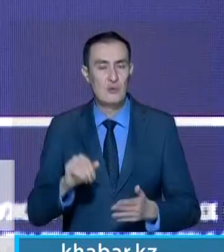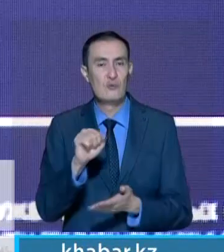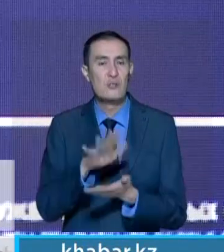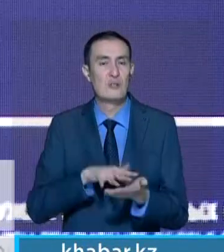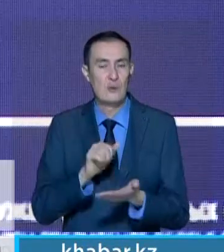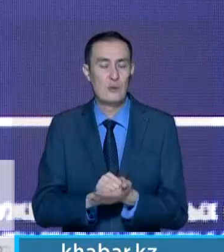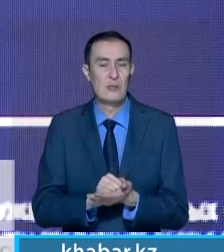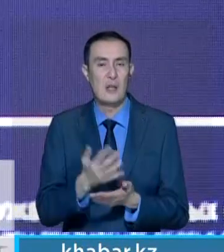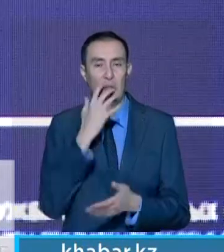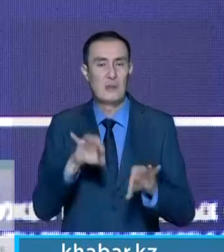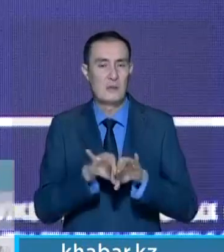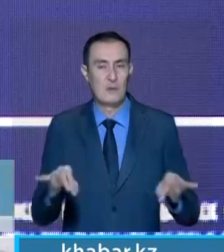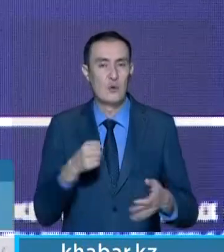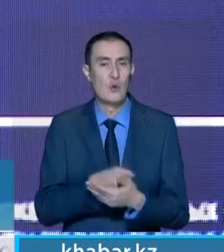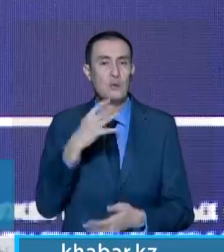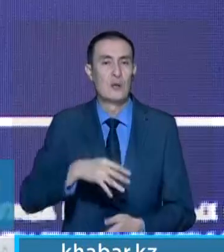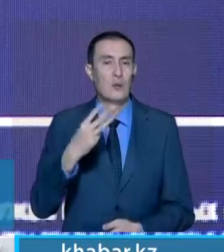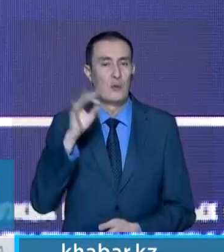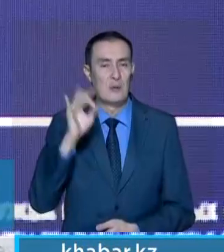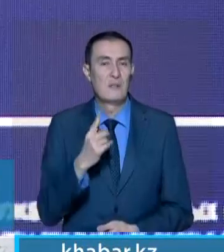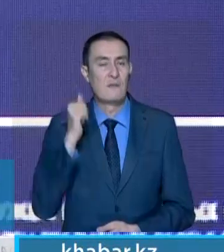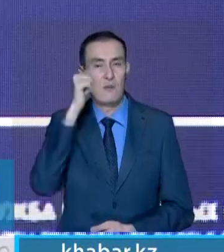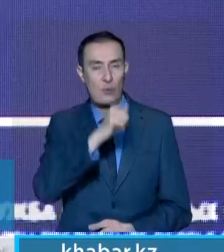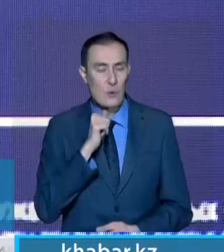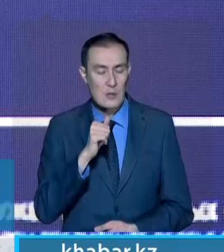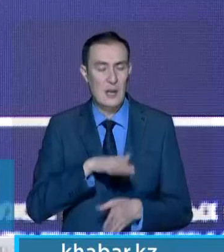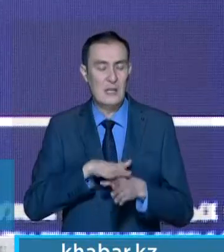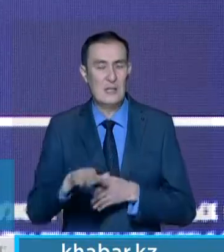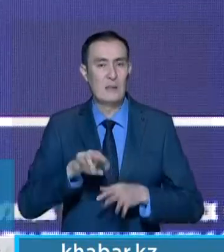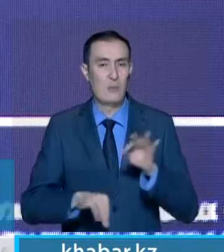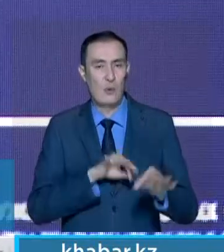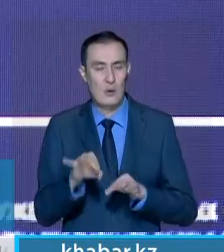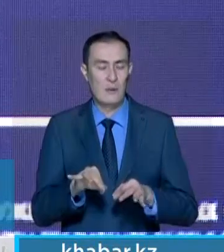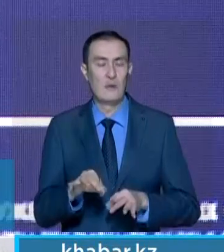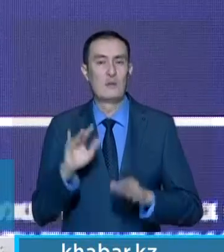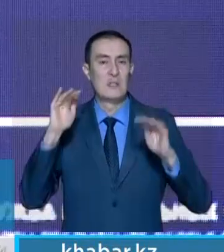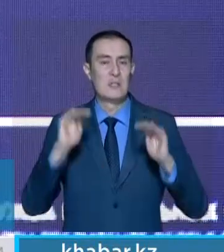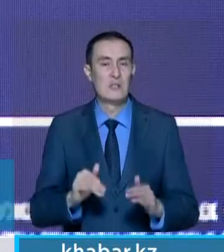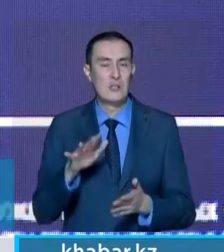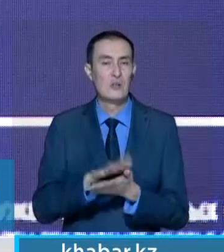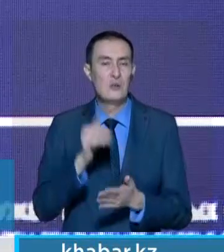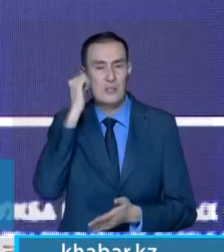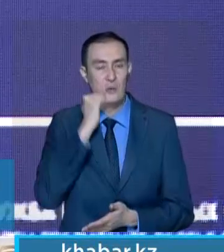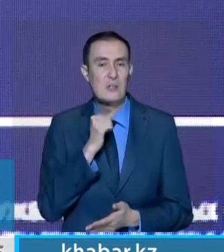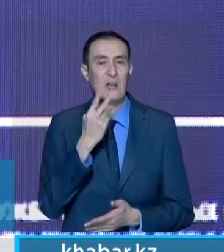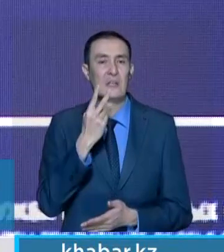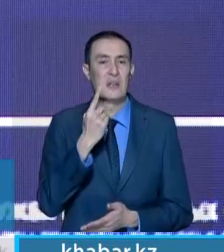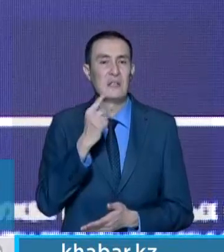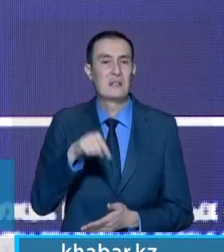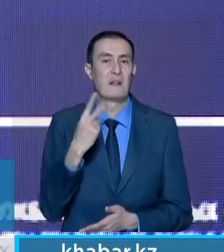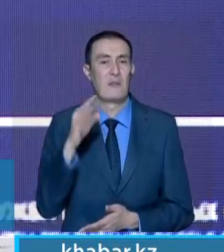сетей теплоснабжения до 43% в год. Реализация данных проектов позволит снизить износ еще на